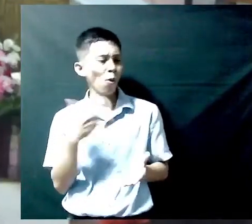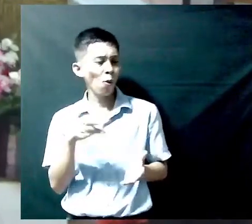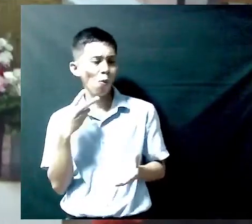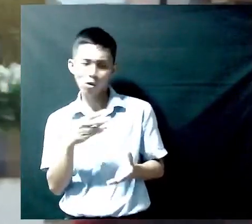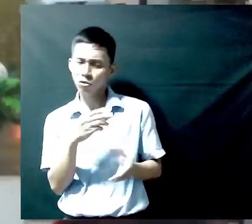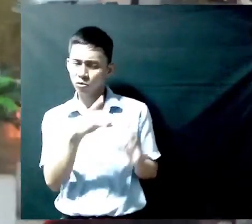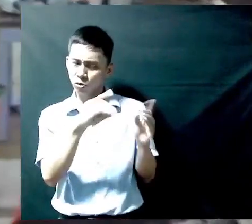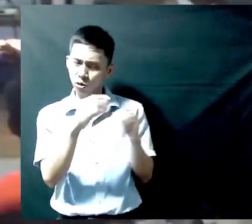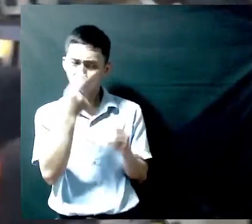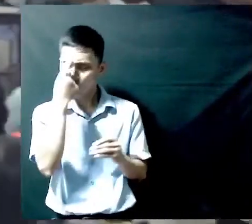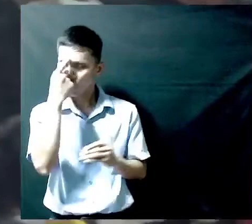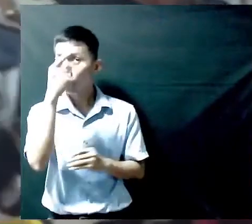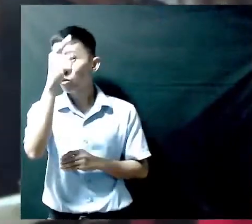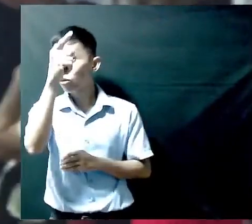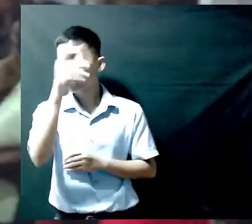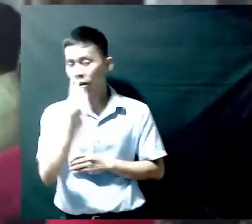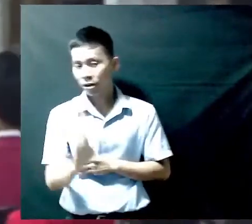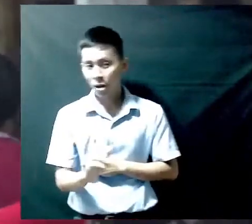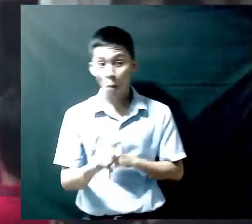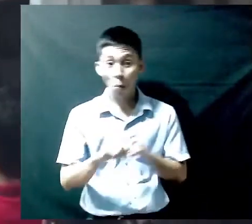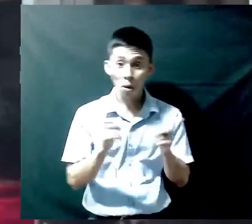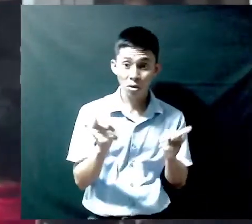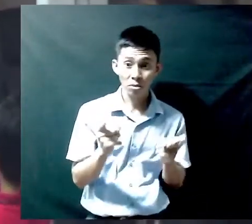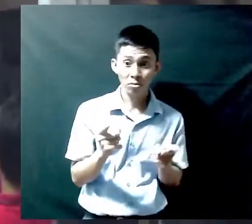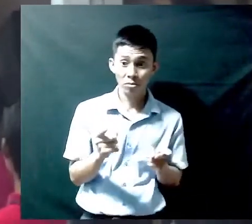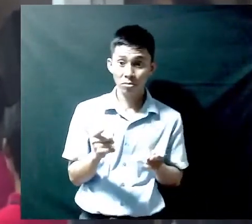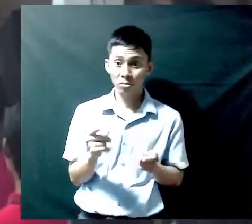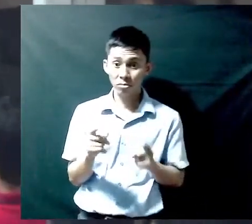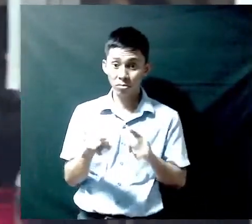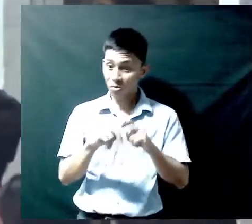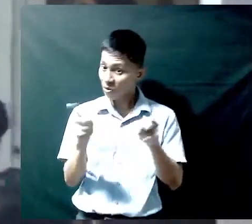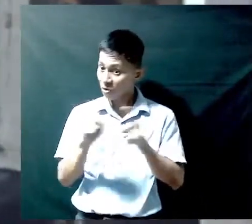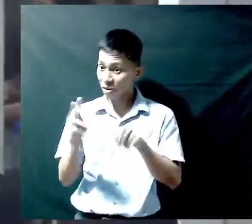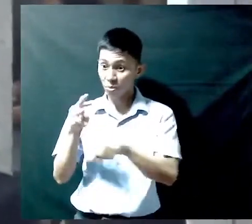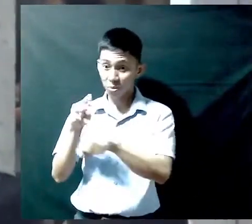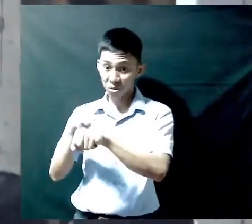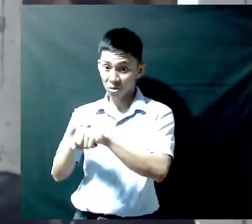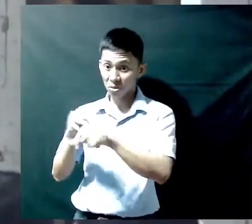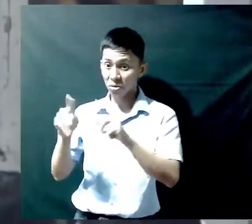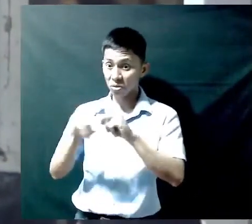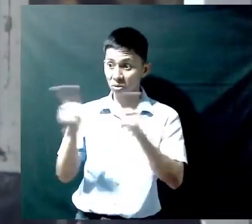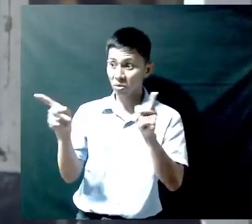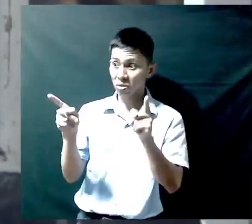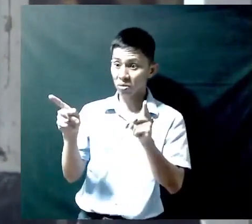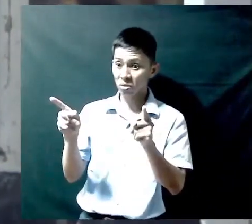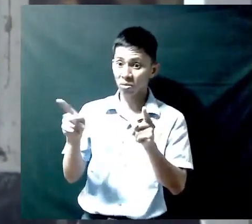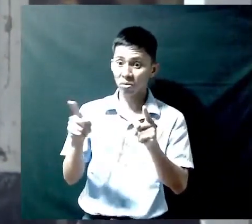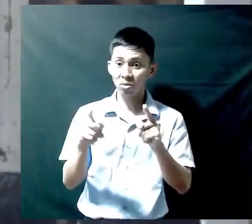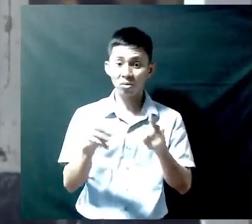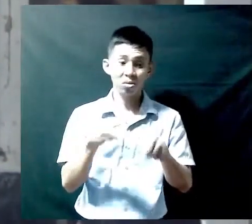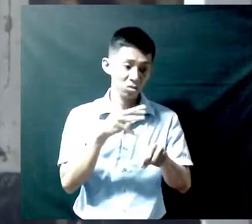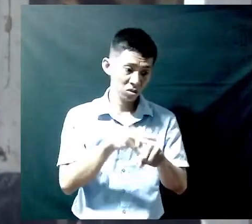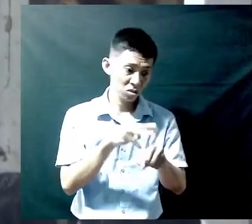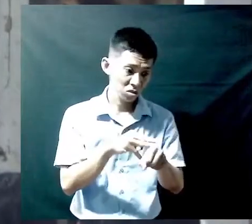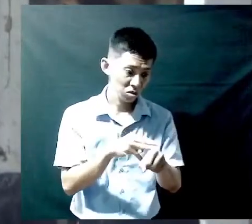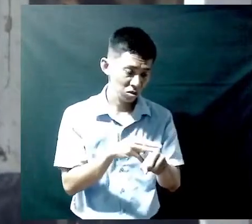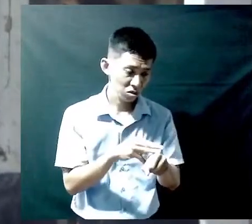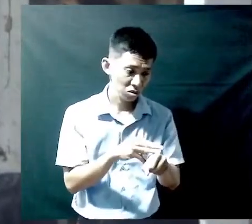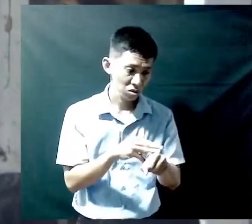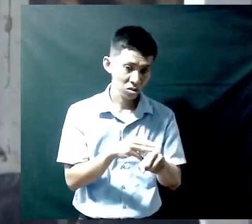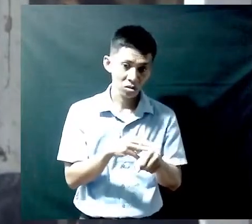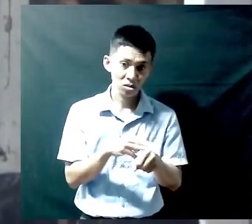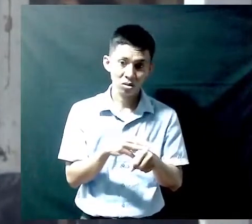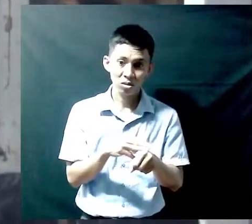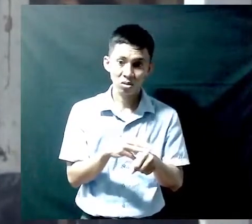gumagawa siya para sa akin. Pero hindi ganun ang ministry, eh. Ang ministry, it's not you working for